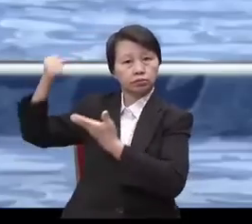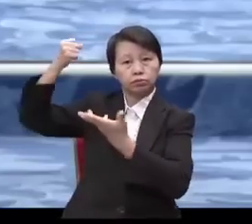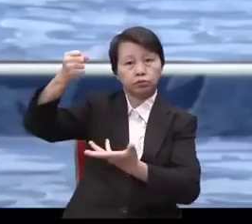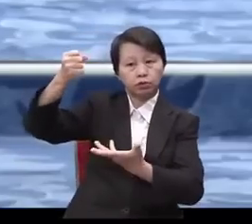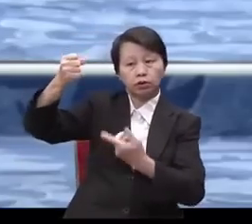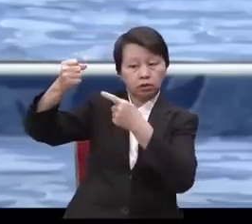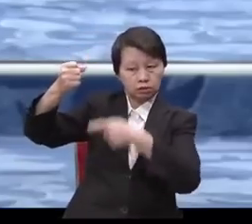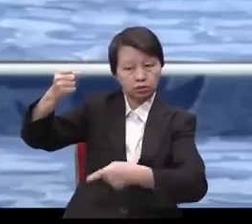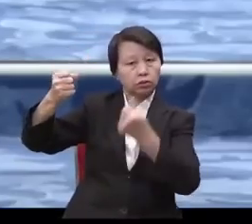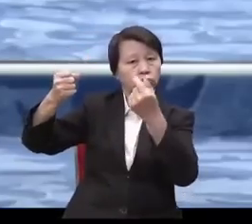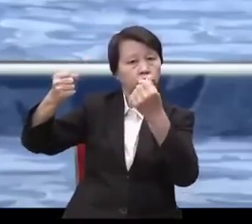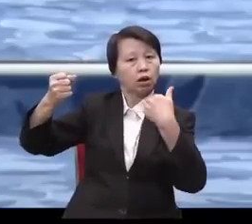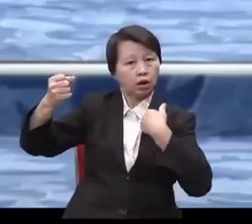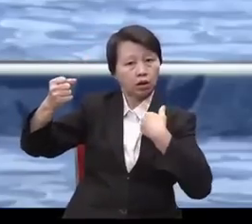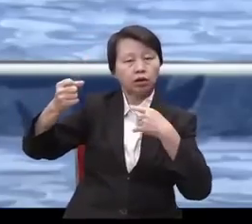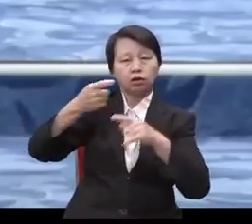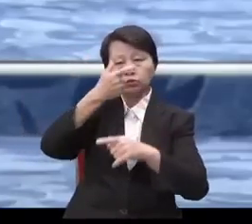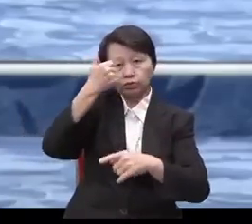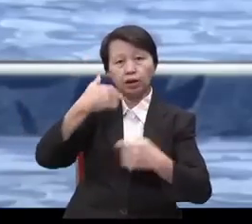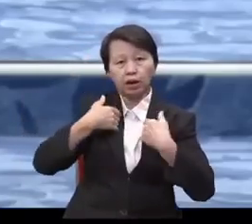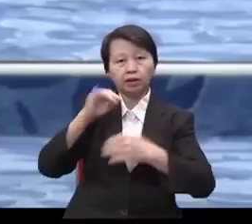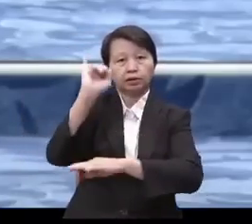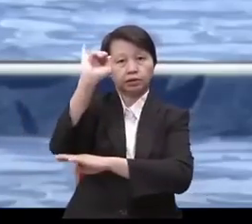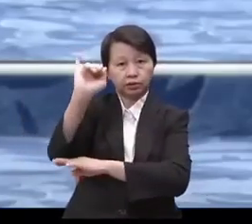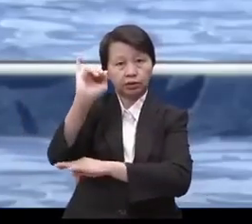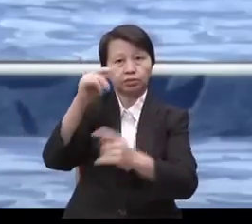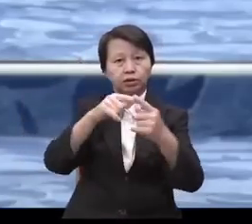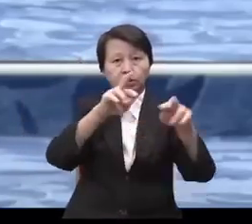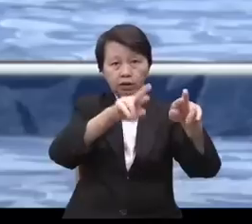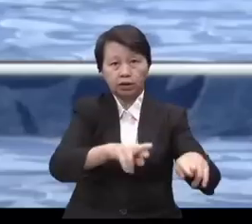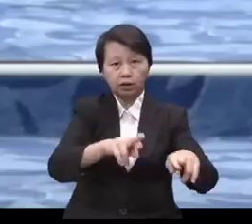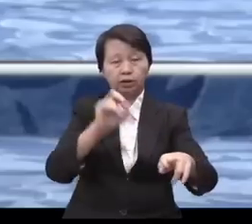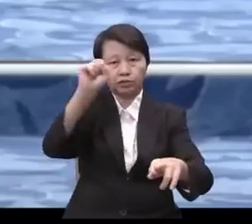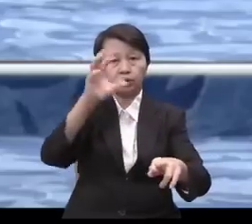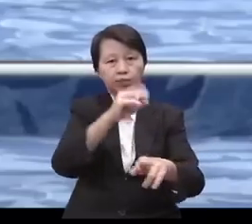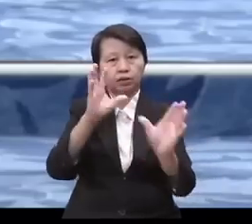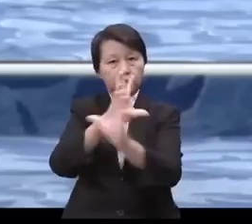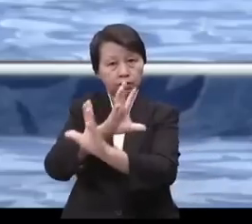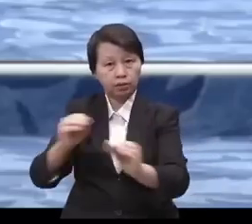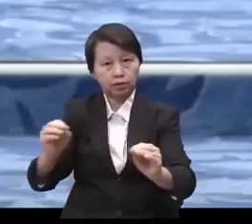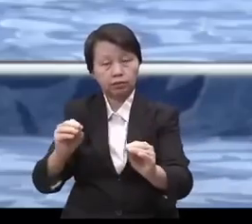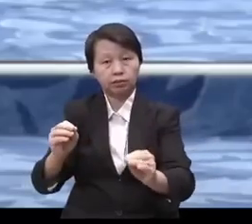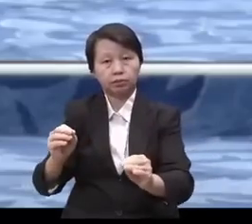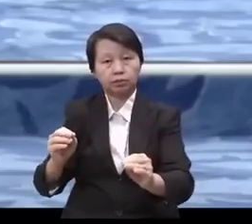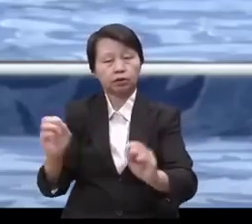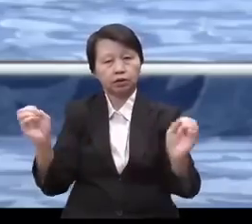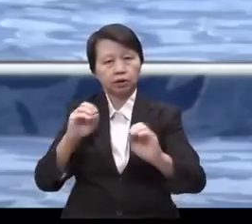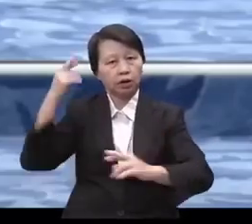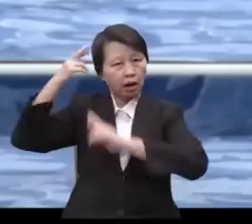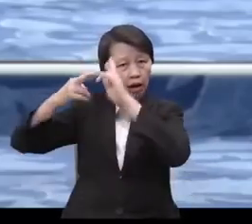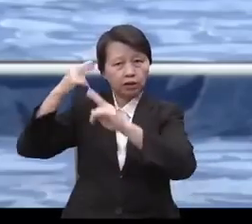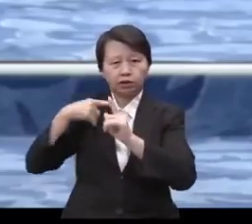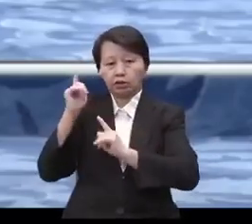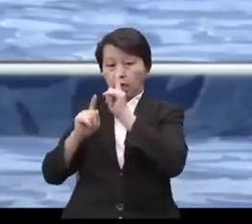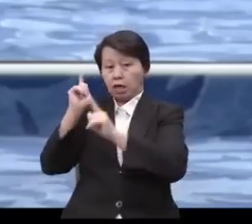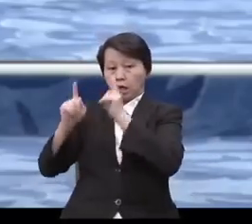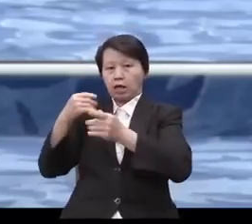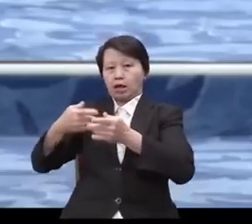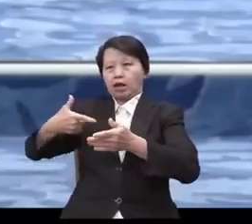Jadi oleh kerana kita dah janji kepada rakyat Sabah dan Sarawak, tidak ada alasan untuk kita